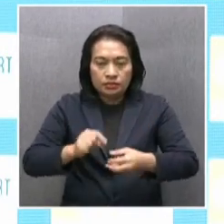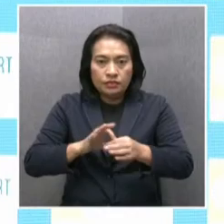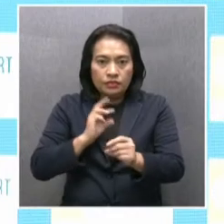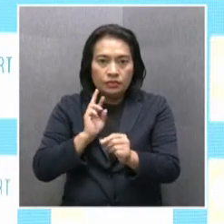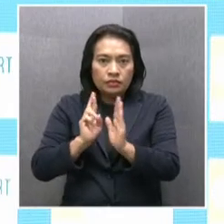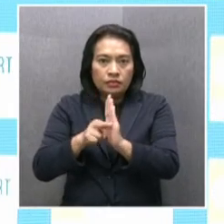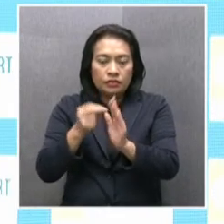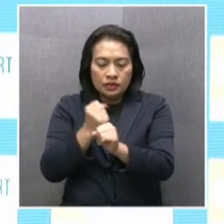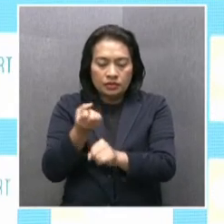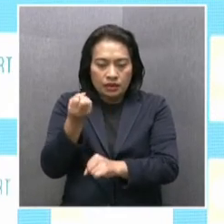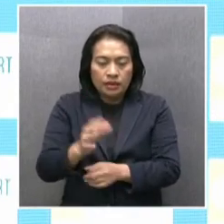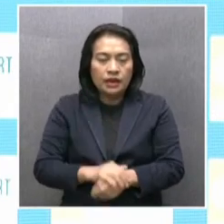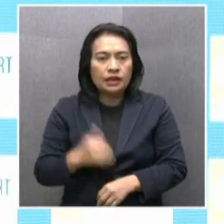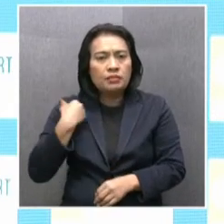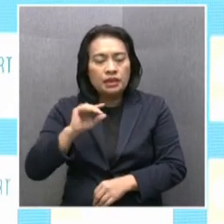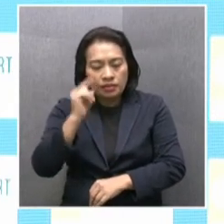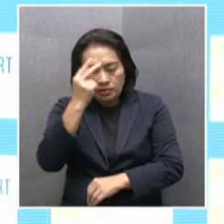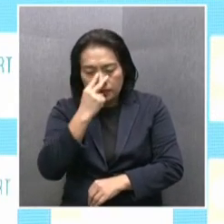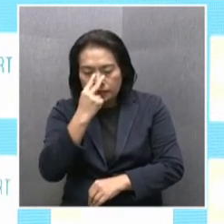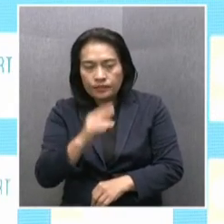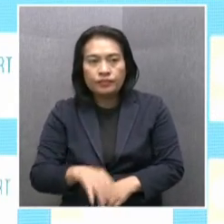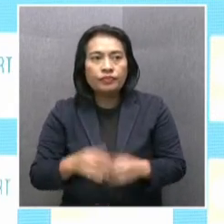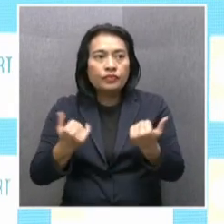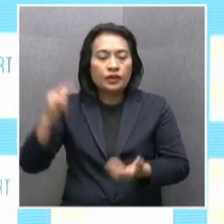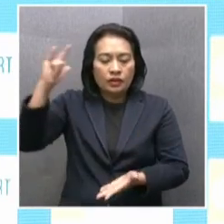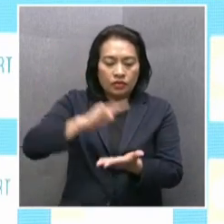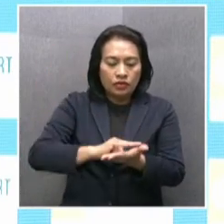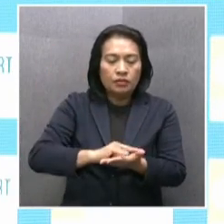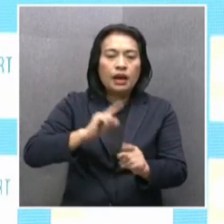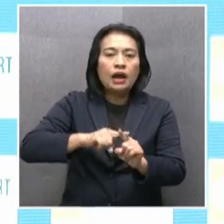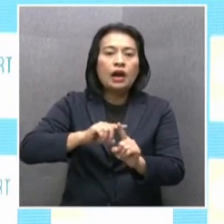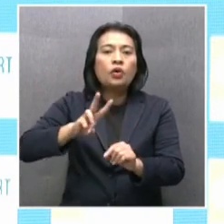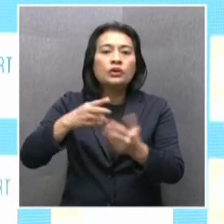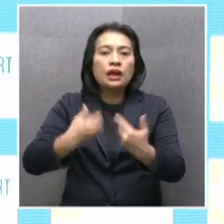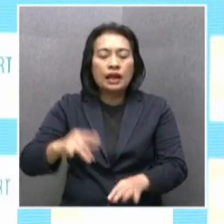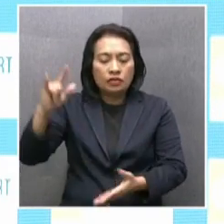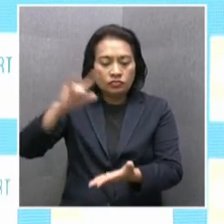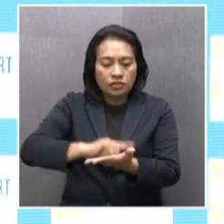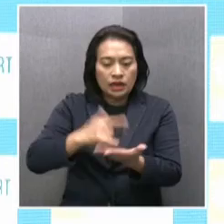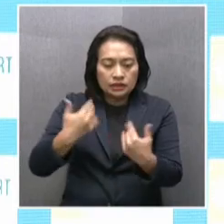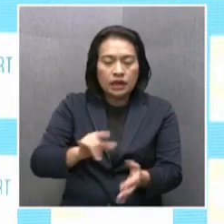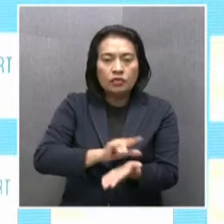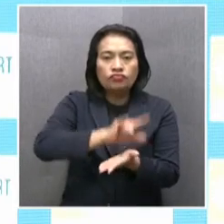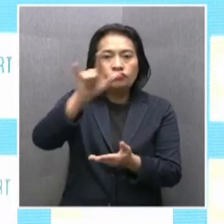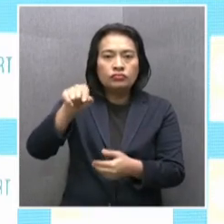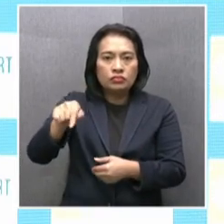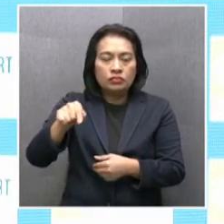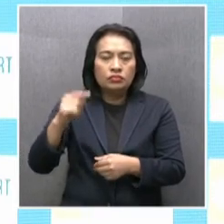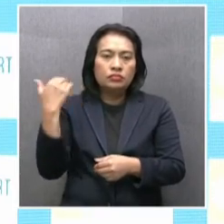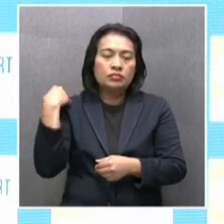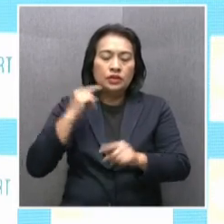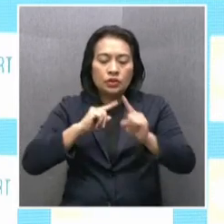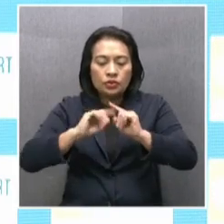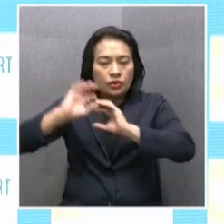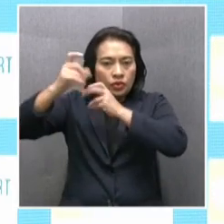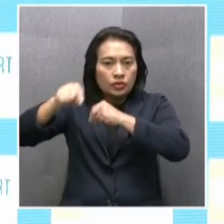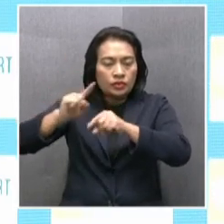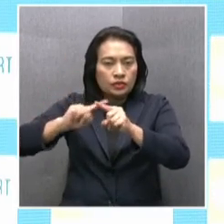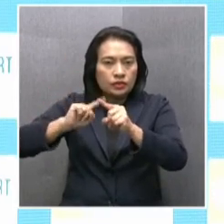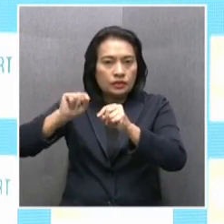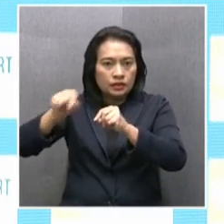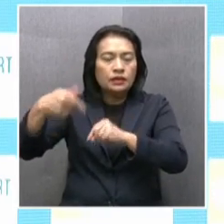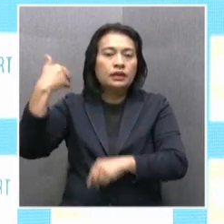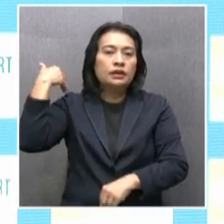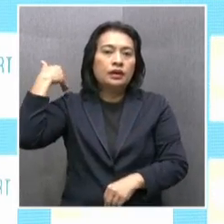เดี๋ยวก็มีโปรเจกต์ใหม่ๆมาทุกคนรอบนี้กลับมาครึ่งปีแล้วครับแล้วก็รอกลับไปจะมีหนังที่คุยอยู่แล้วก็มีซีรีส์ที่กำลัง